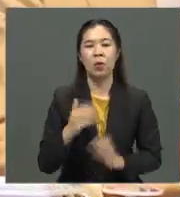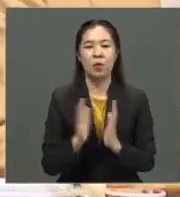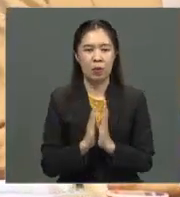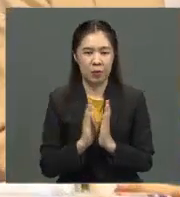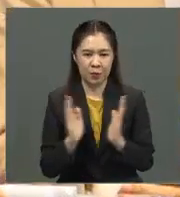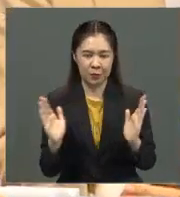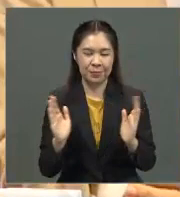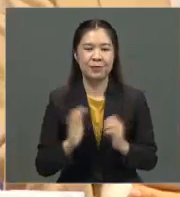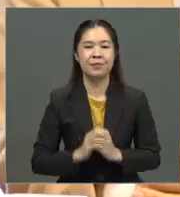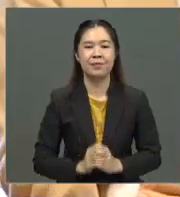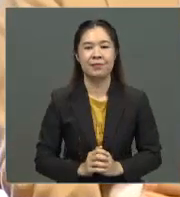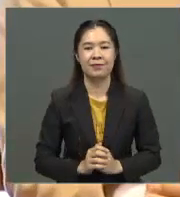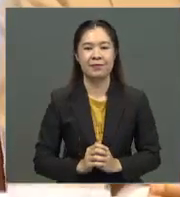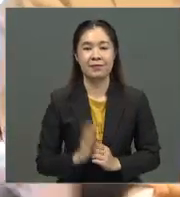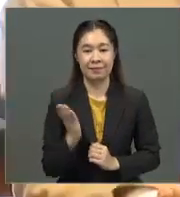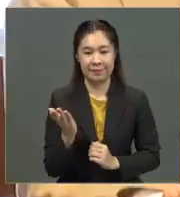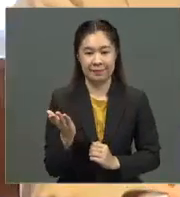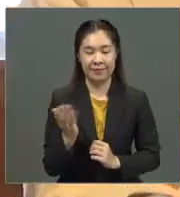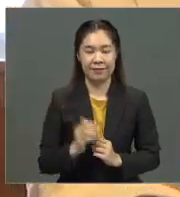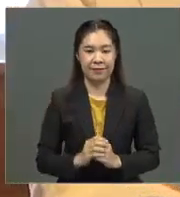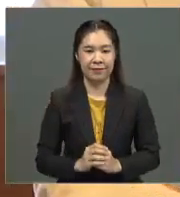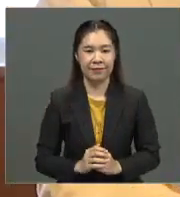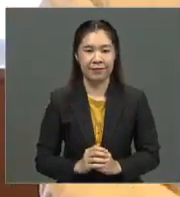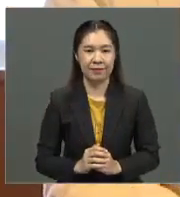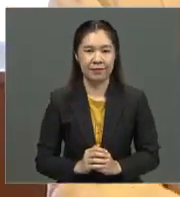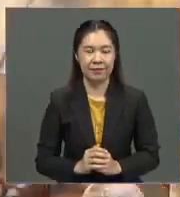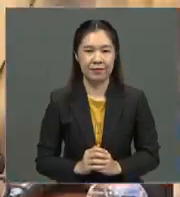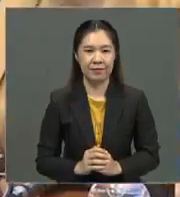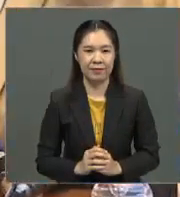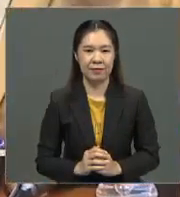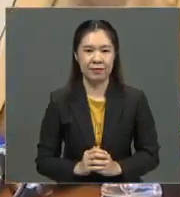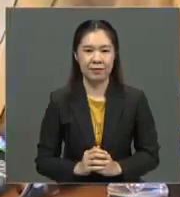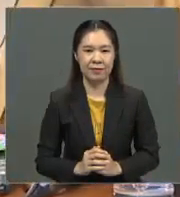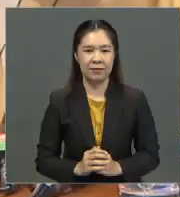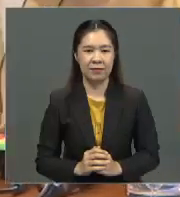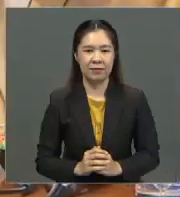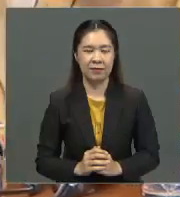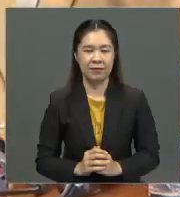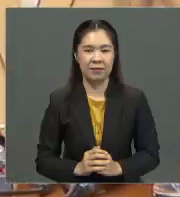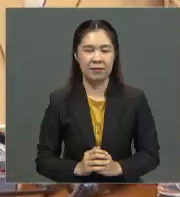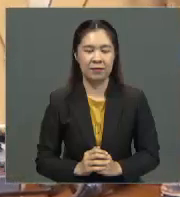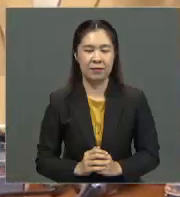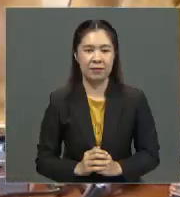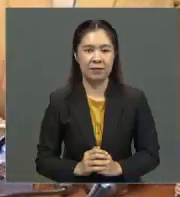มาด้วยนะครับลองไปฟังเสียงจากท่านเทวัญลิปตพันลบครับ ไม่รับความกดดันไหมคะ